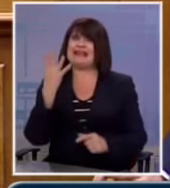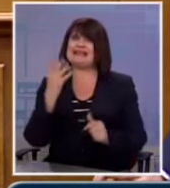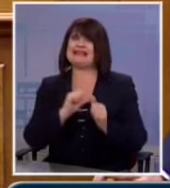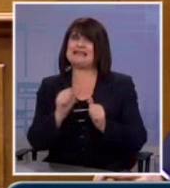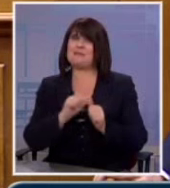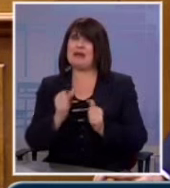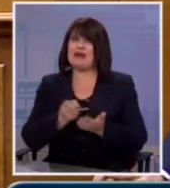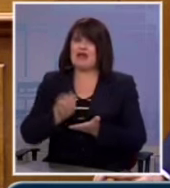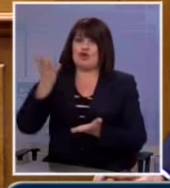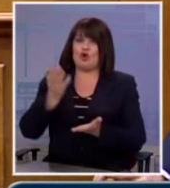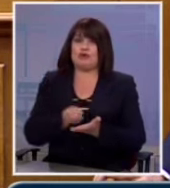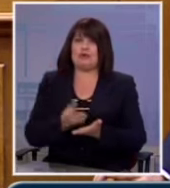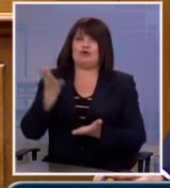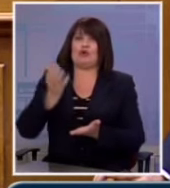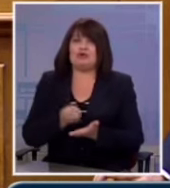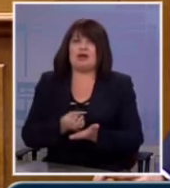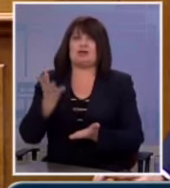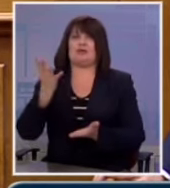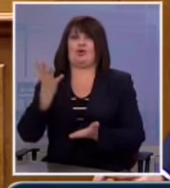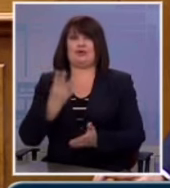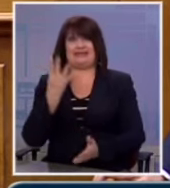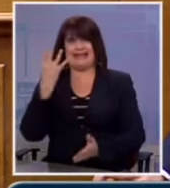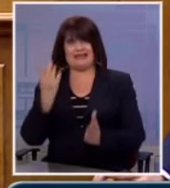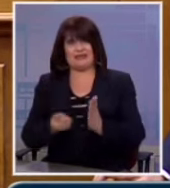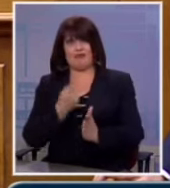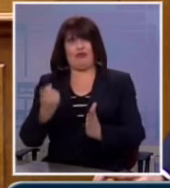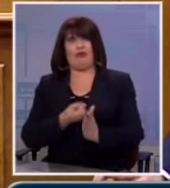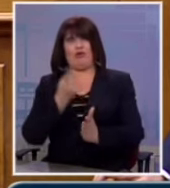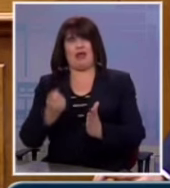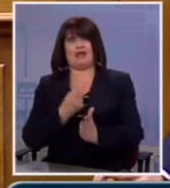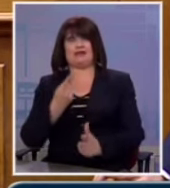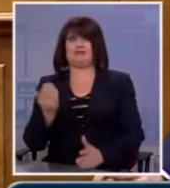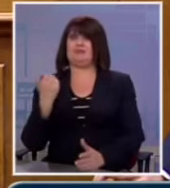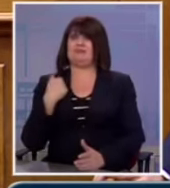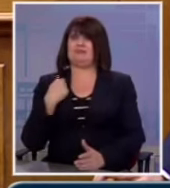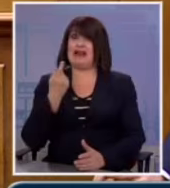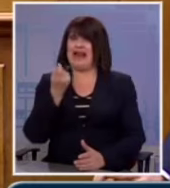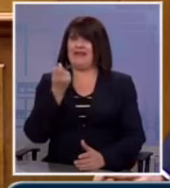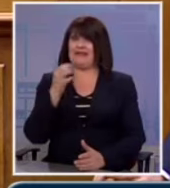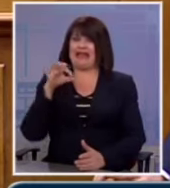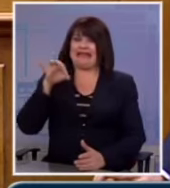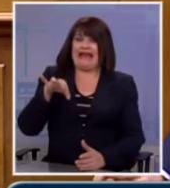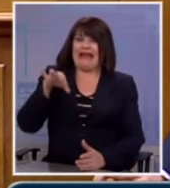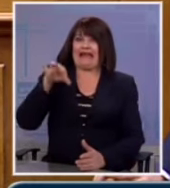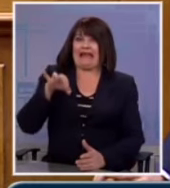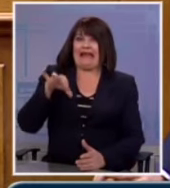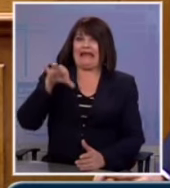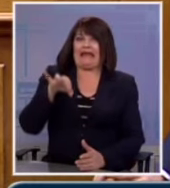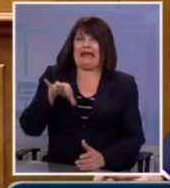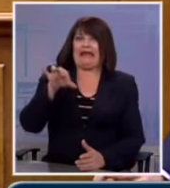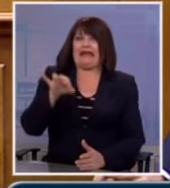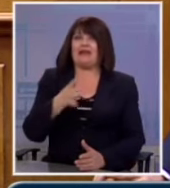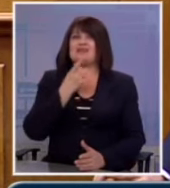μηνιαίες αξιολογήσεις. Με δύο λόγια μας είπαν, ρευστότητα με το σταγονόμετρο και